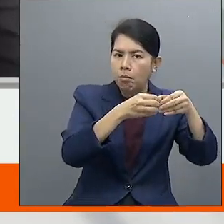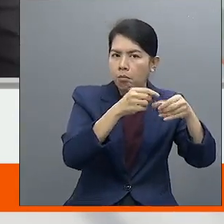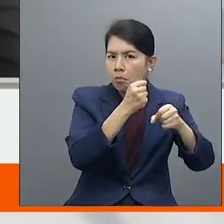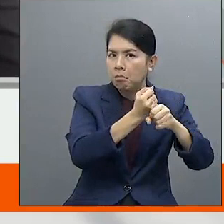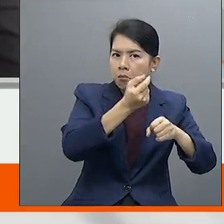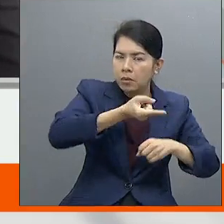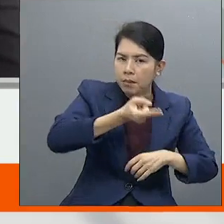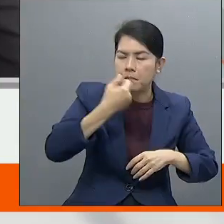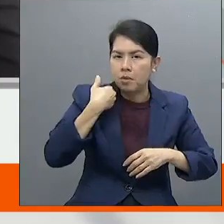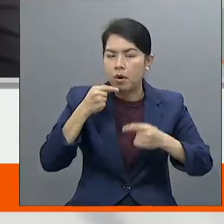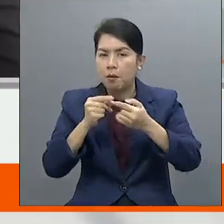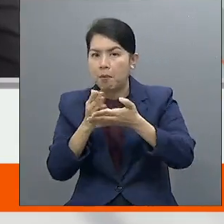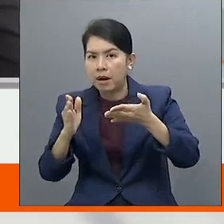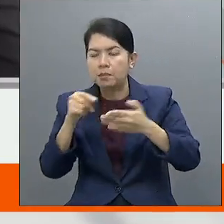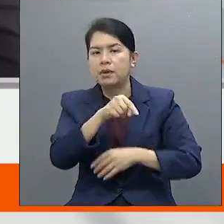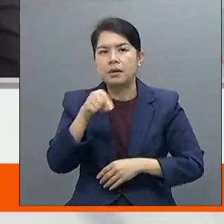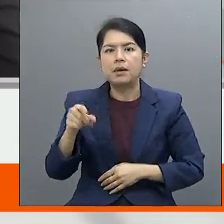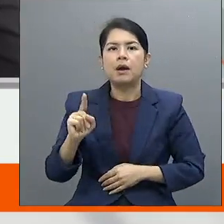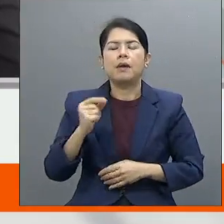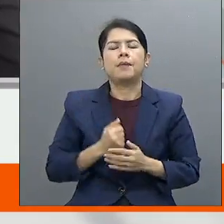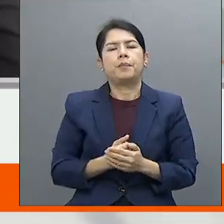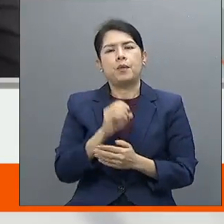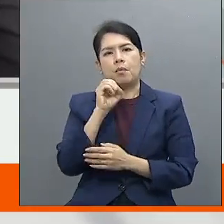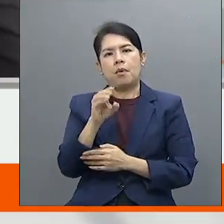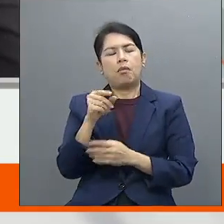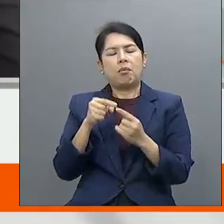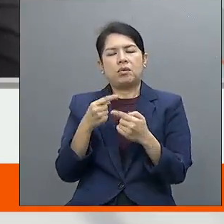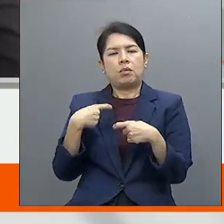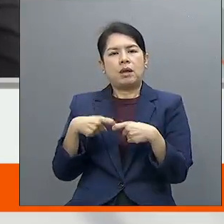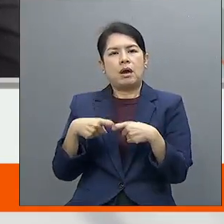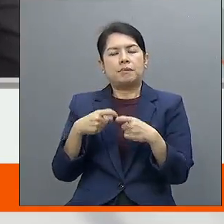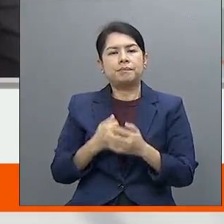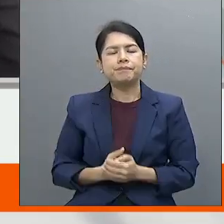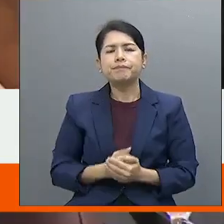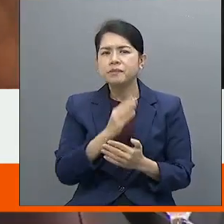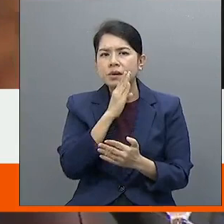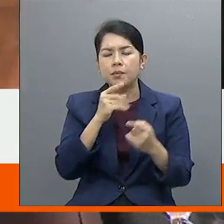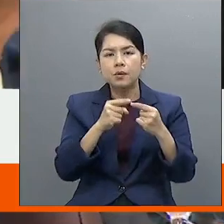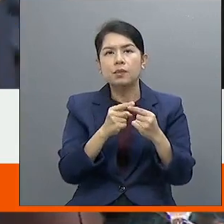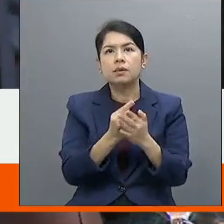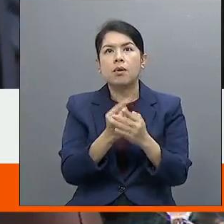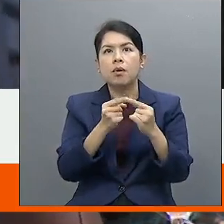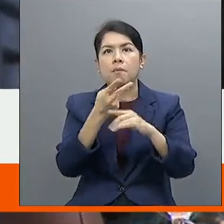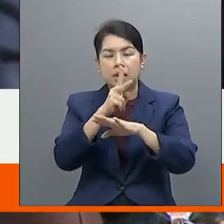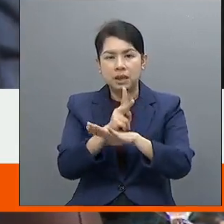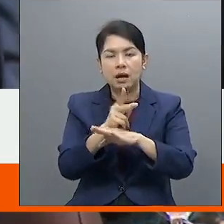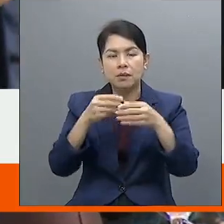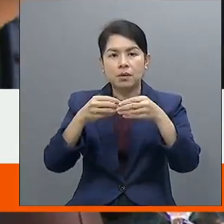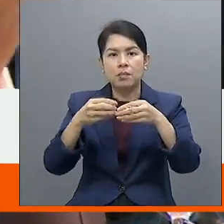คะ คือมันอยู่ไม่ได้หรอกเพราะว่าผลสุดท้ายเนี่ยนะครับพอผลสุดท้าย